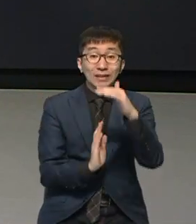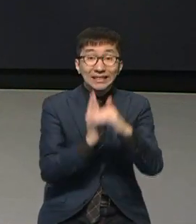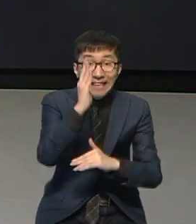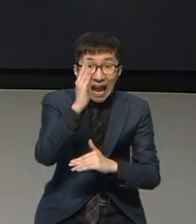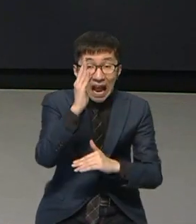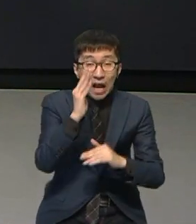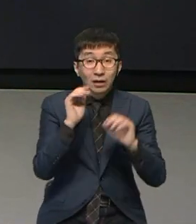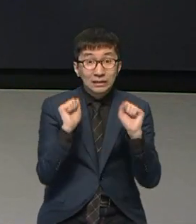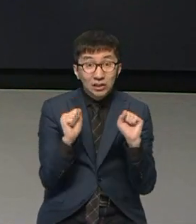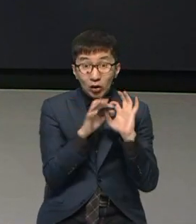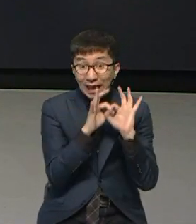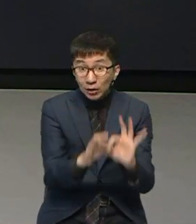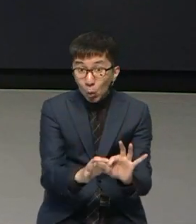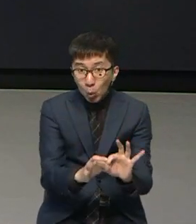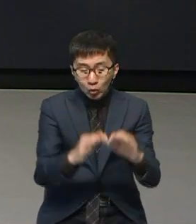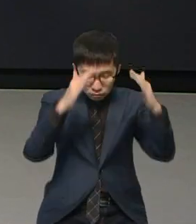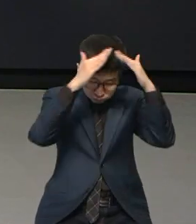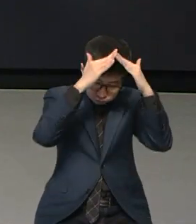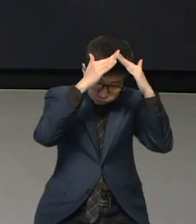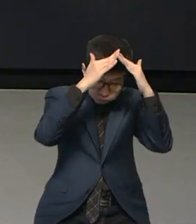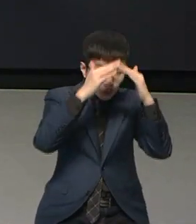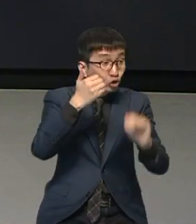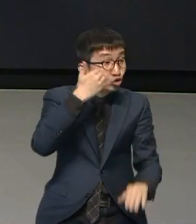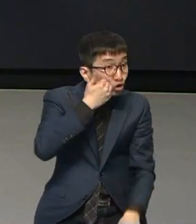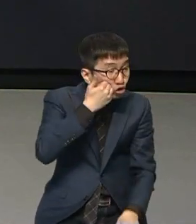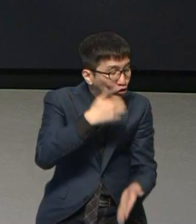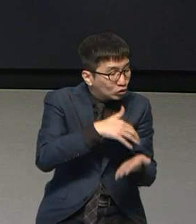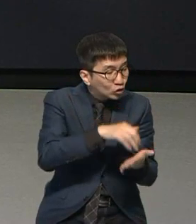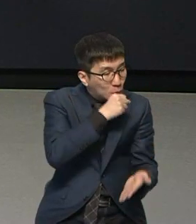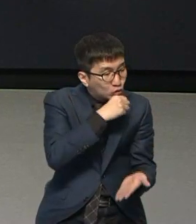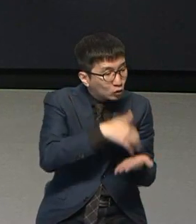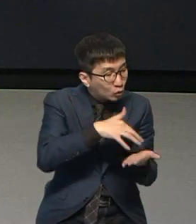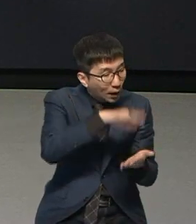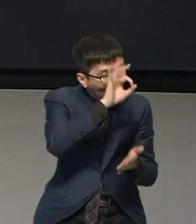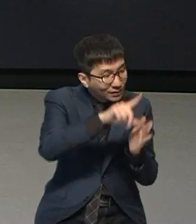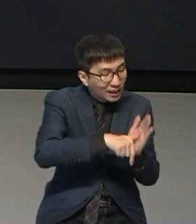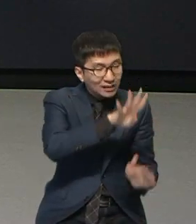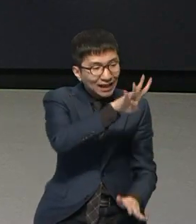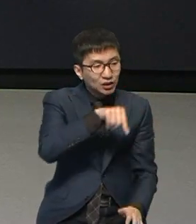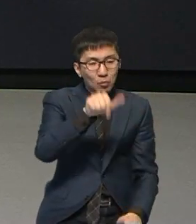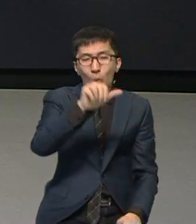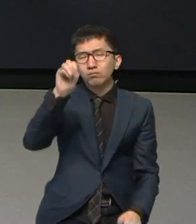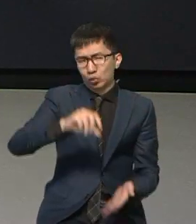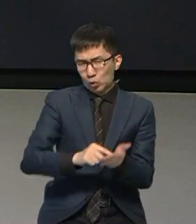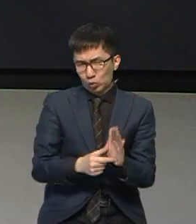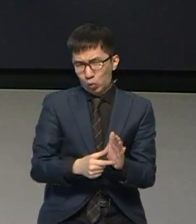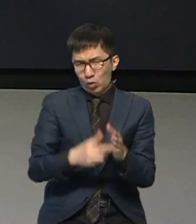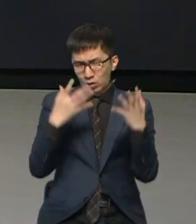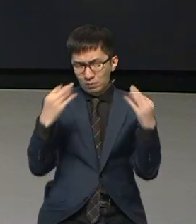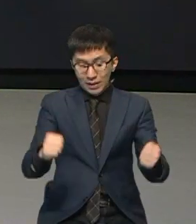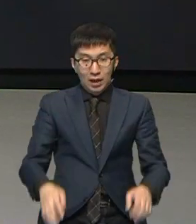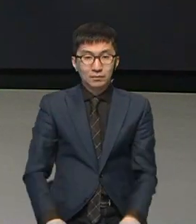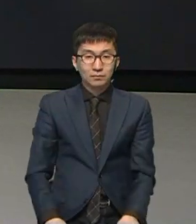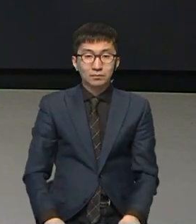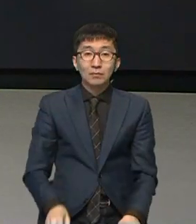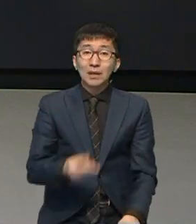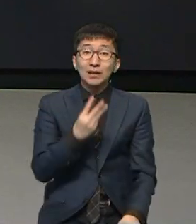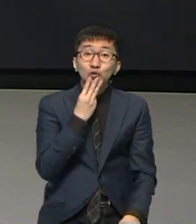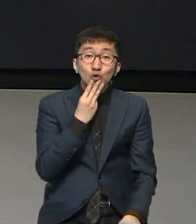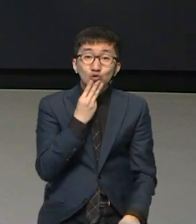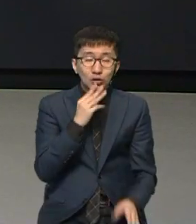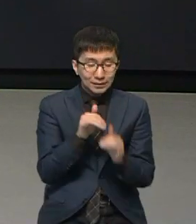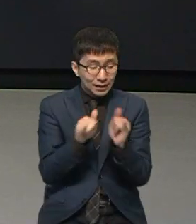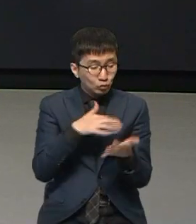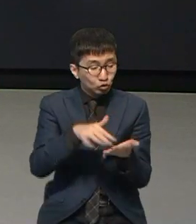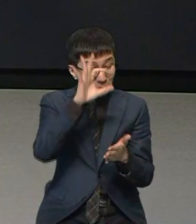스스로를 고립하거나 거의 집에서만 은둔하는 청년이 조사 대상자의 4.5%에 달했습니다. 서울 인구에 대입하면